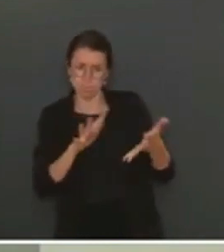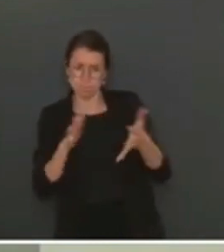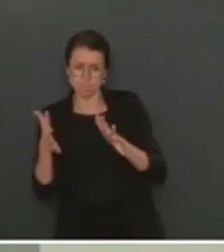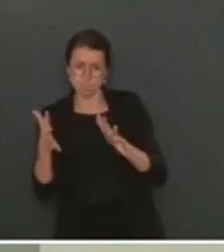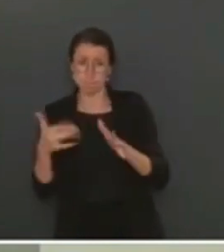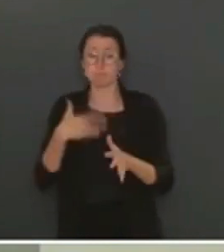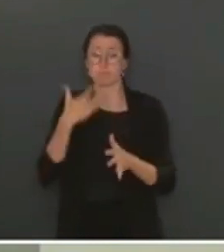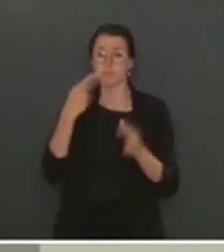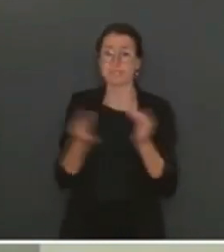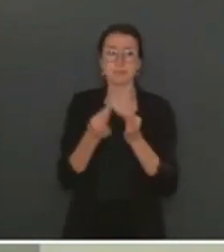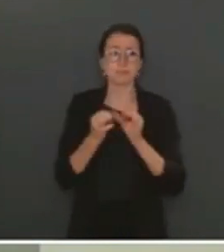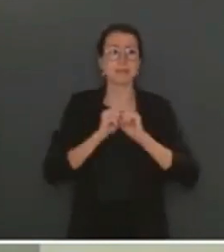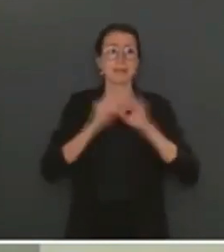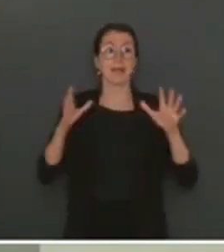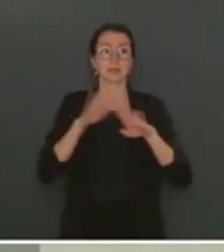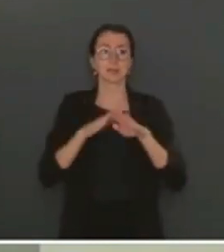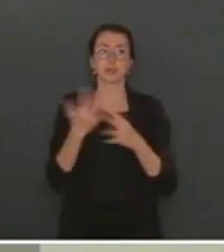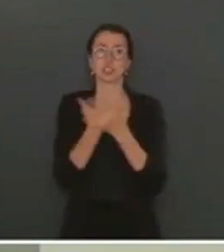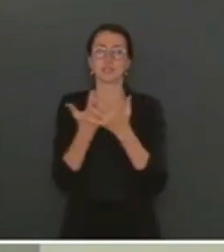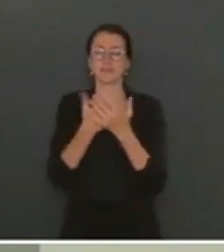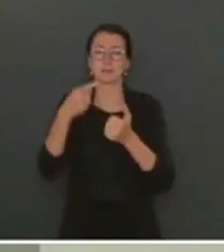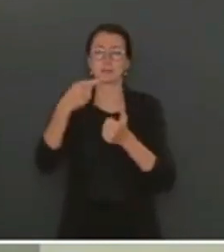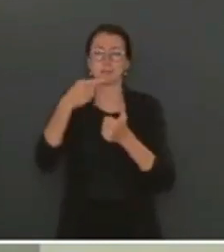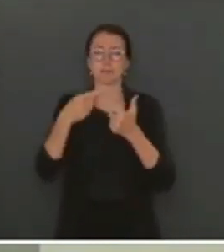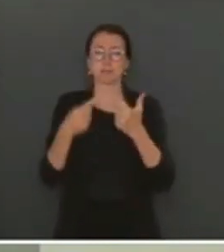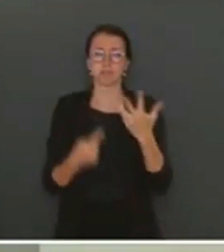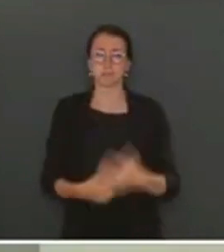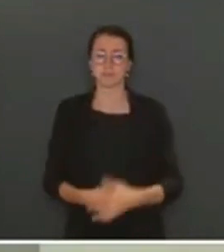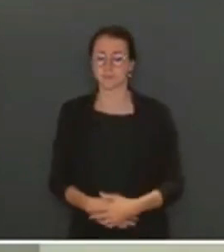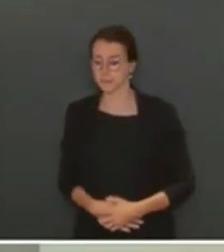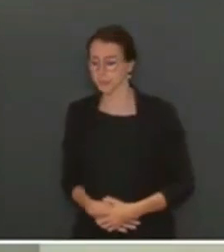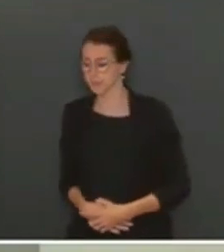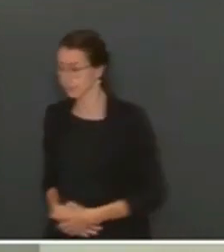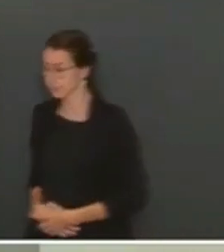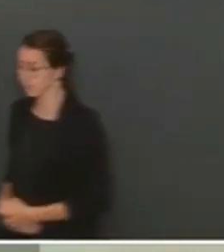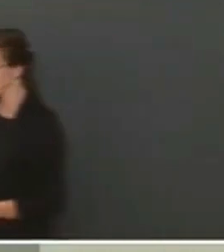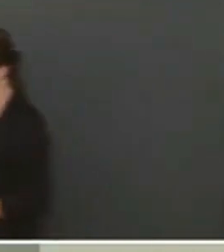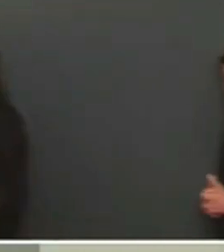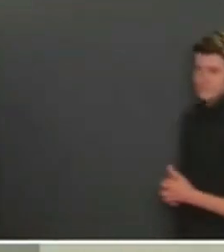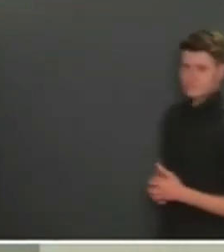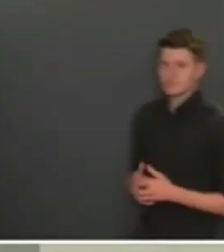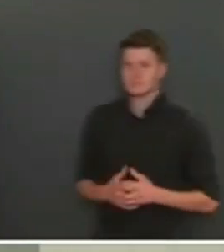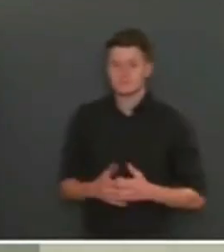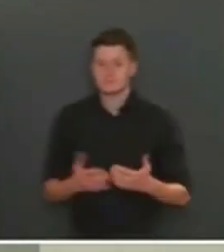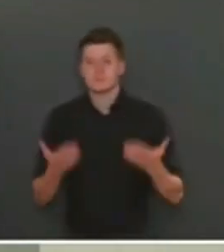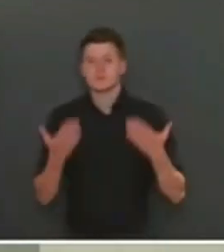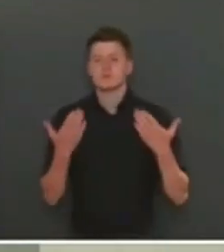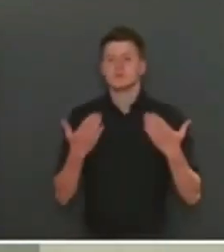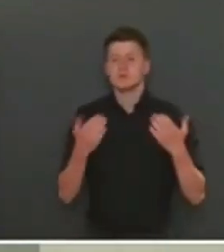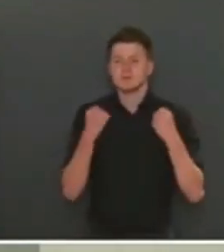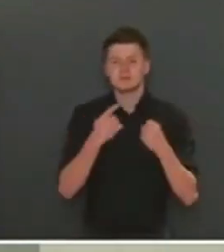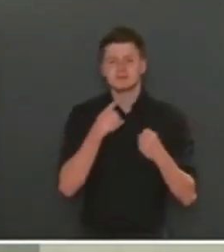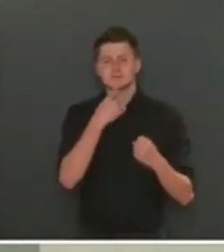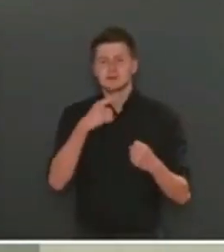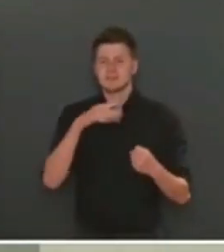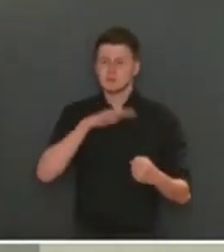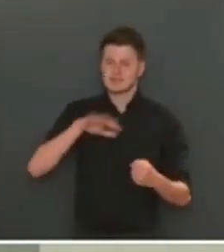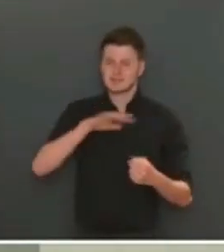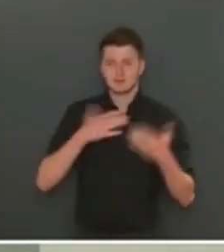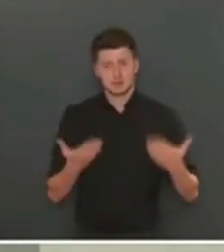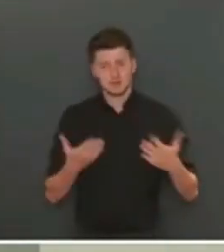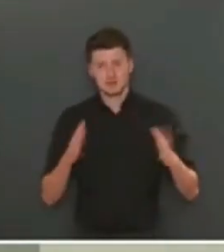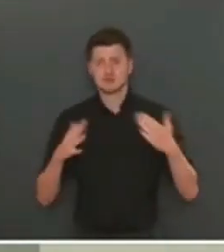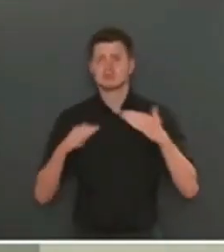المتأثرة بشكل خاص الامر الذي تطلب اتخاذ تدابير اضافية بالنسبة للأحداث